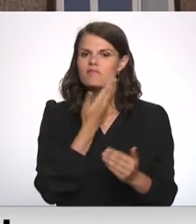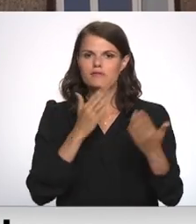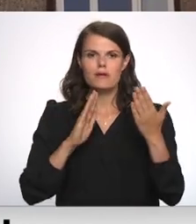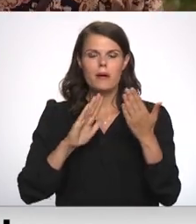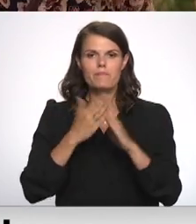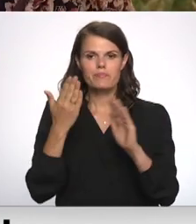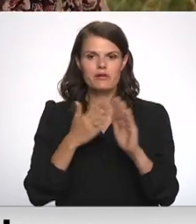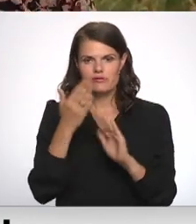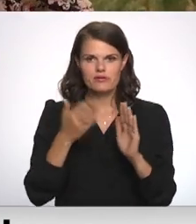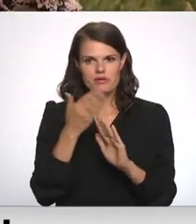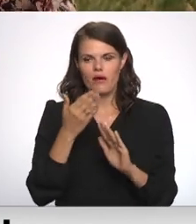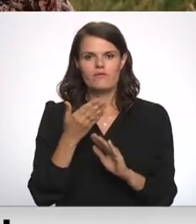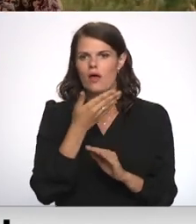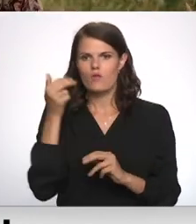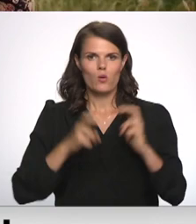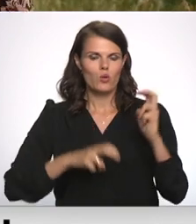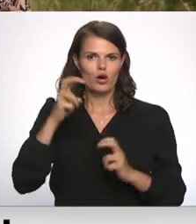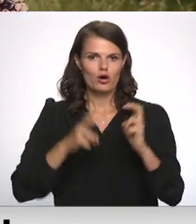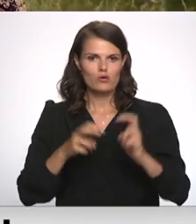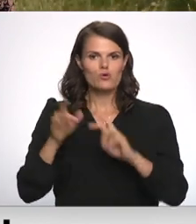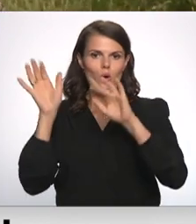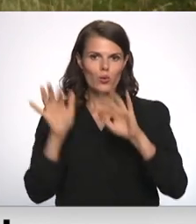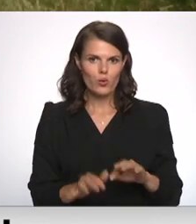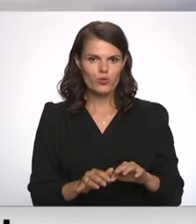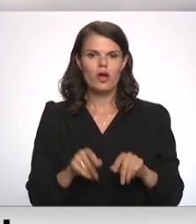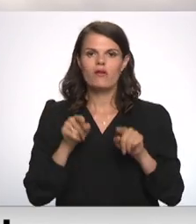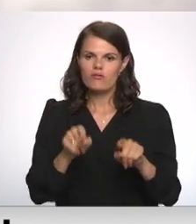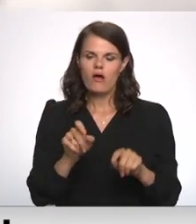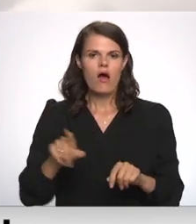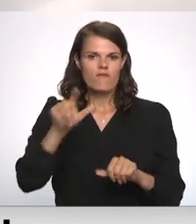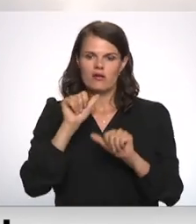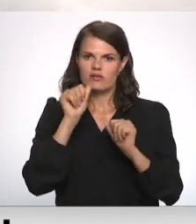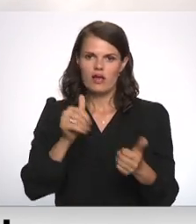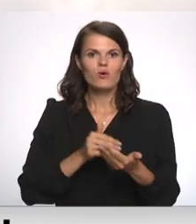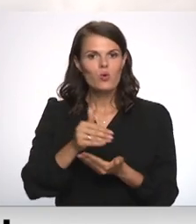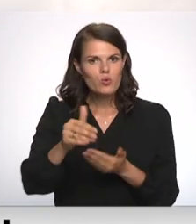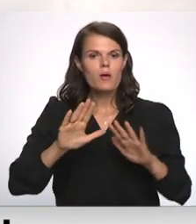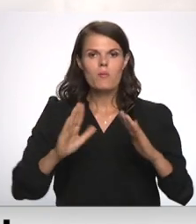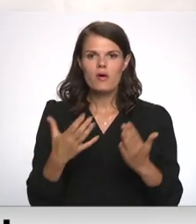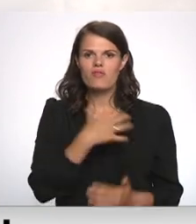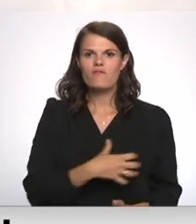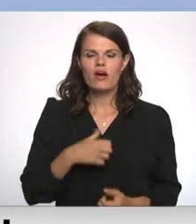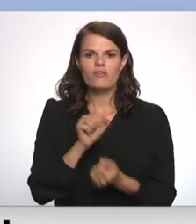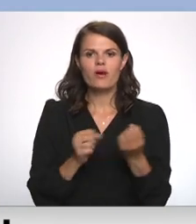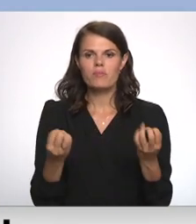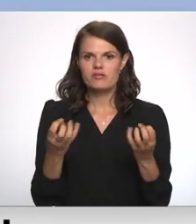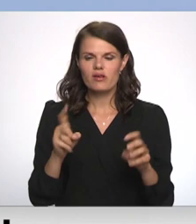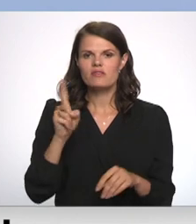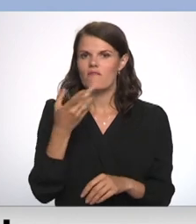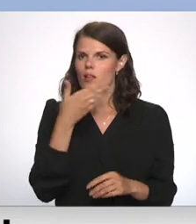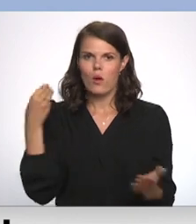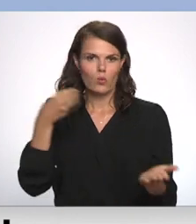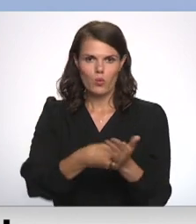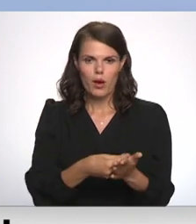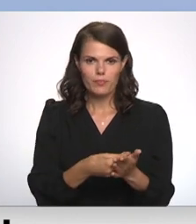dedzinot dabasgāzi, netiek ražots. Rudenī gan šādi vairs nevarēs turpināt, taču nepieciešamā dabasgāze vēl nav